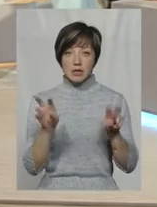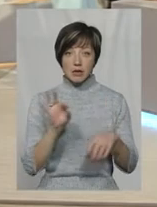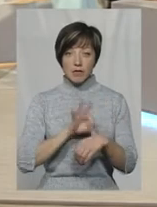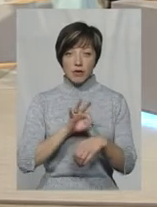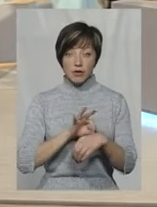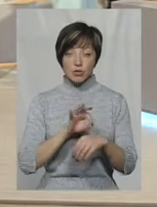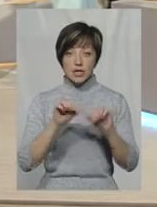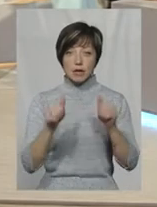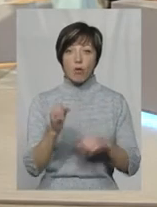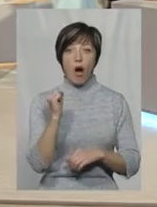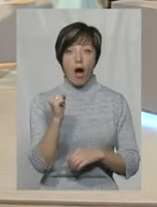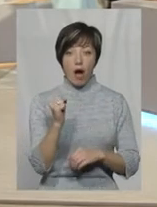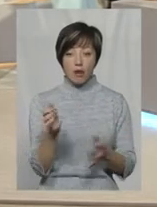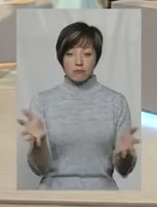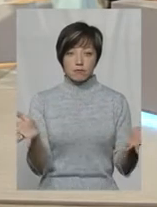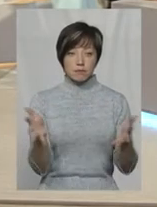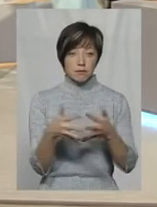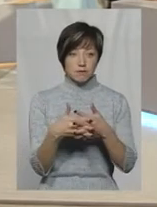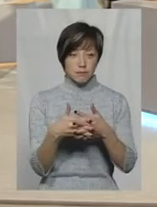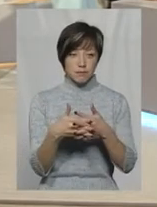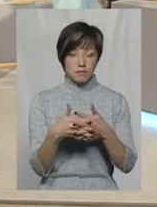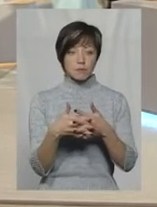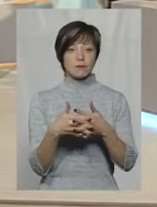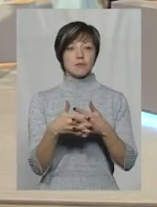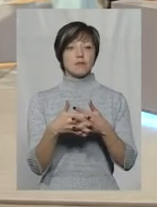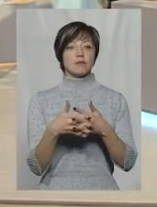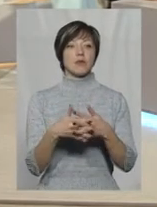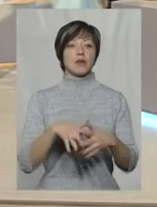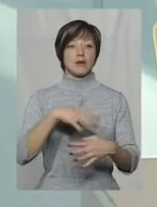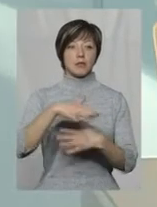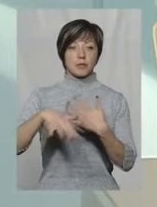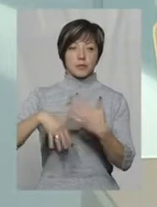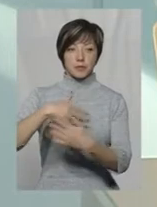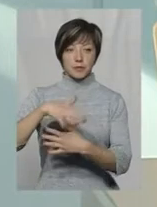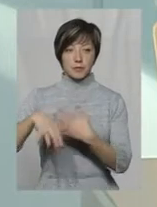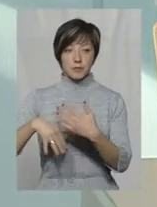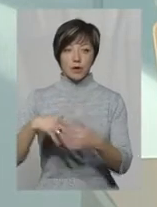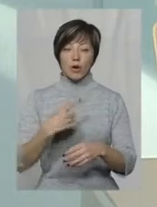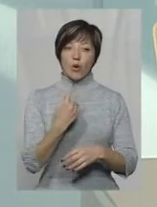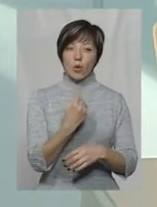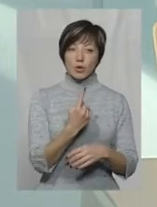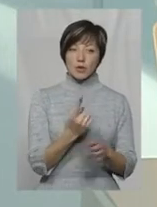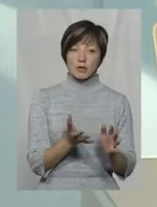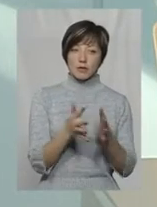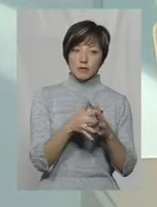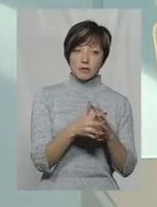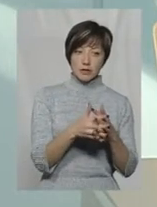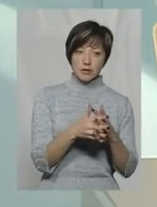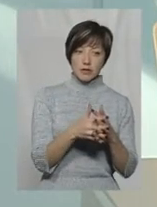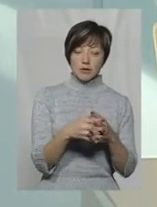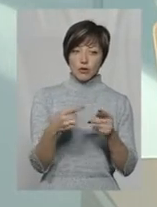А. Вони можуть взаємодійство проістикати. Один внідряється в геном